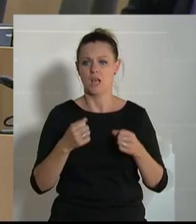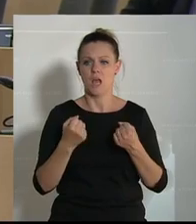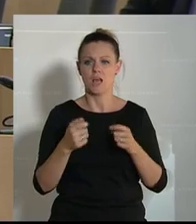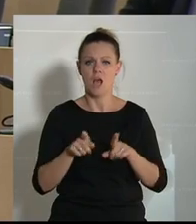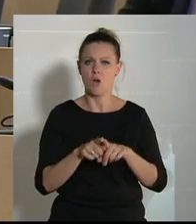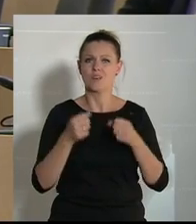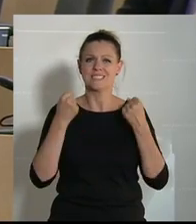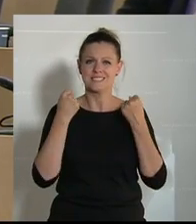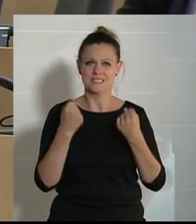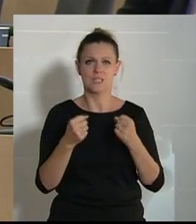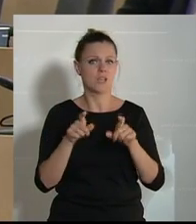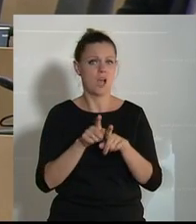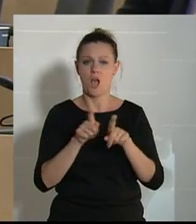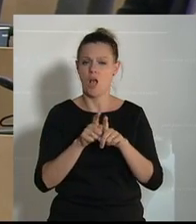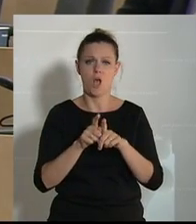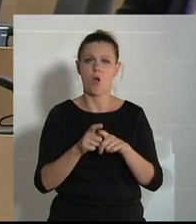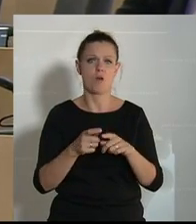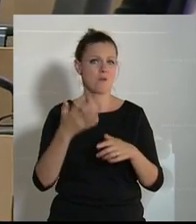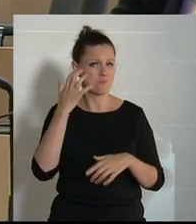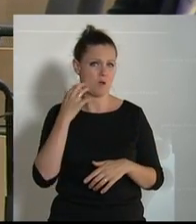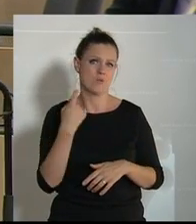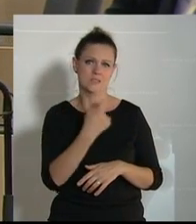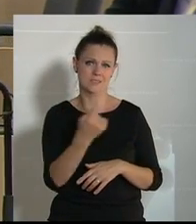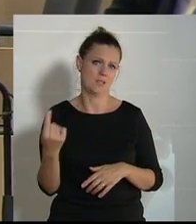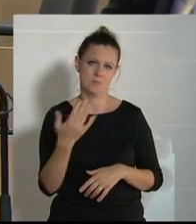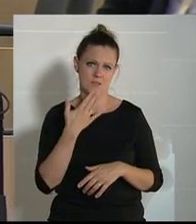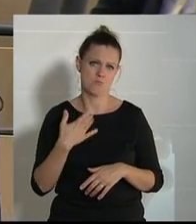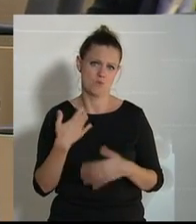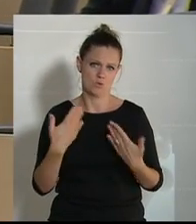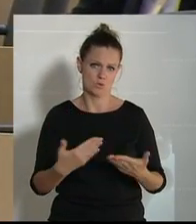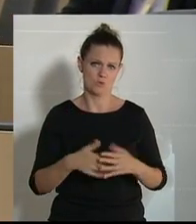überzeugt davon, auch im Interesse der Landwirte.